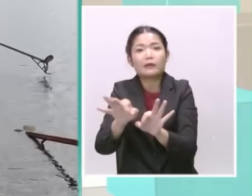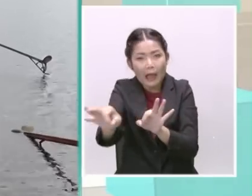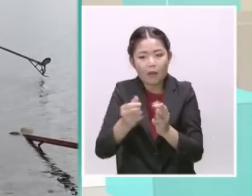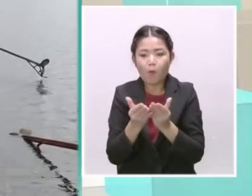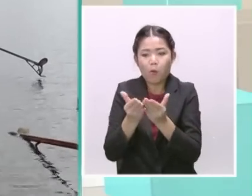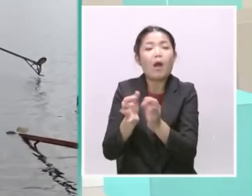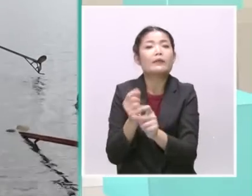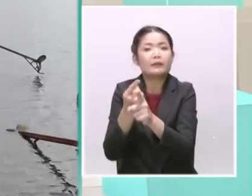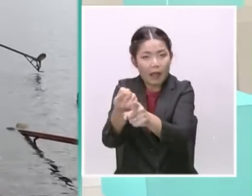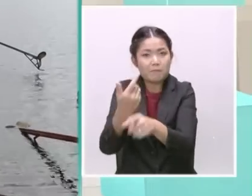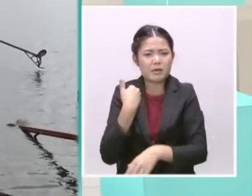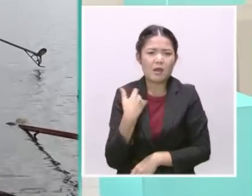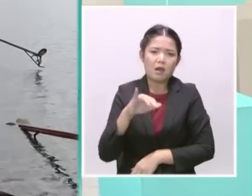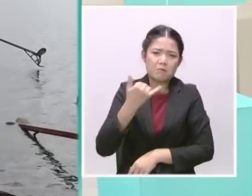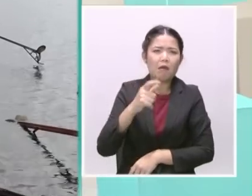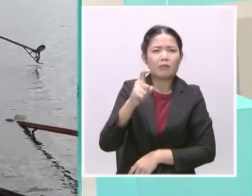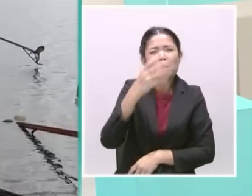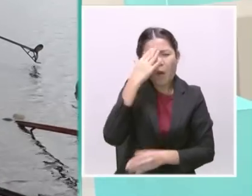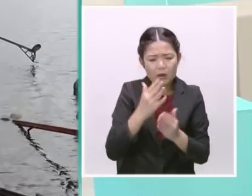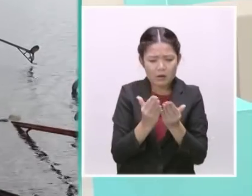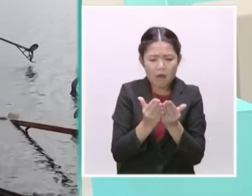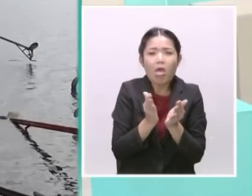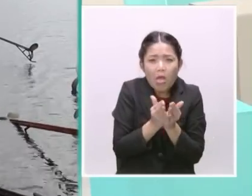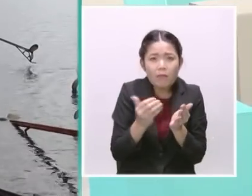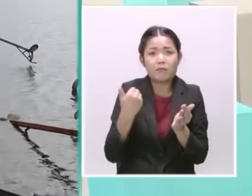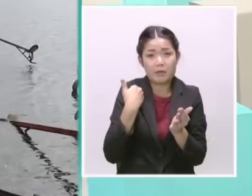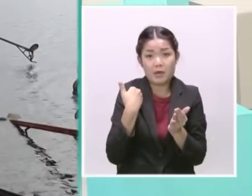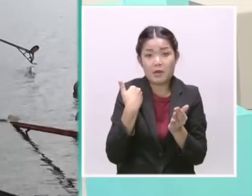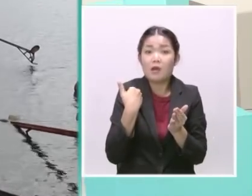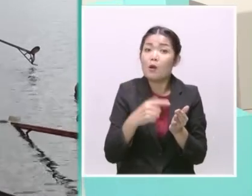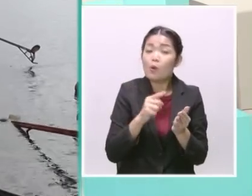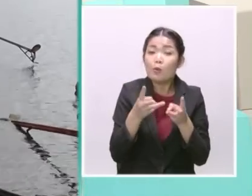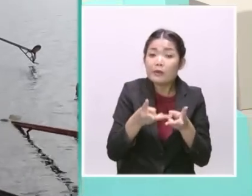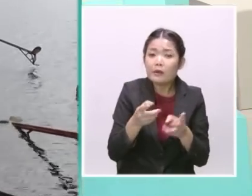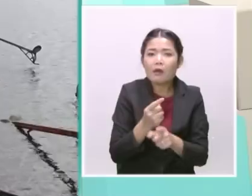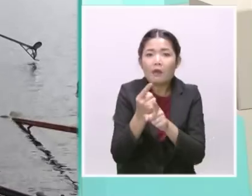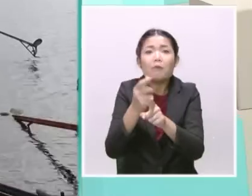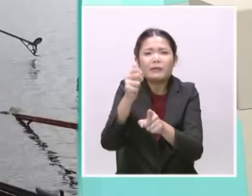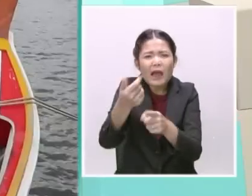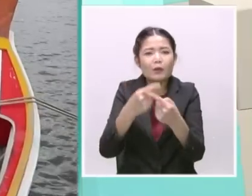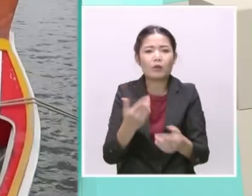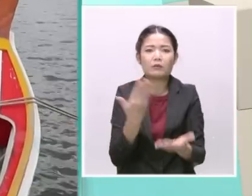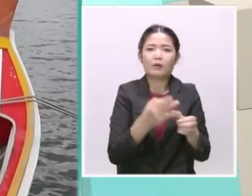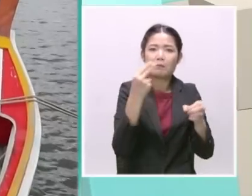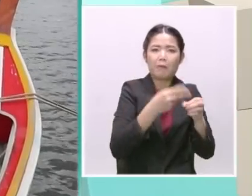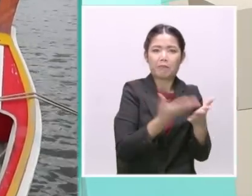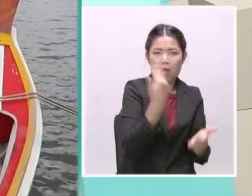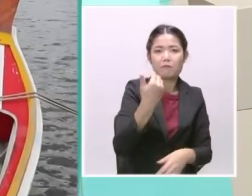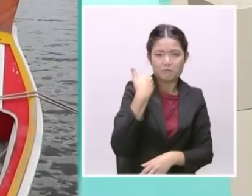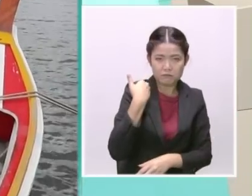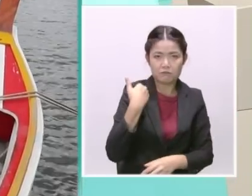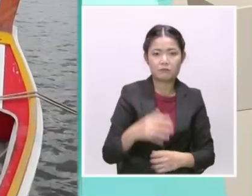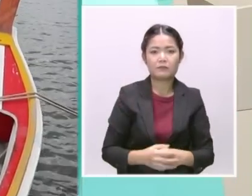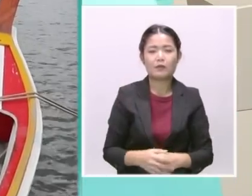องตาบไปตามไปบทีก็ไปไม่ได้เพรเหรืเขาเล่งหรอถาเกิตามไปได้เขากตใช้ค่าน้ำมนซึ่กไม่ถูกแล้วกัตอนนี้ห